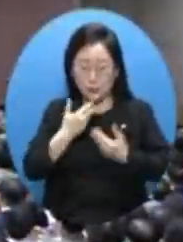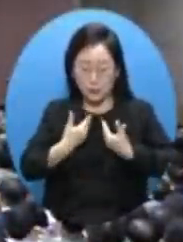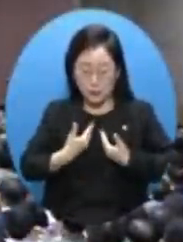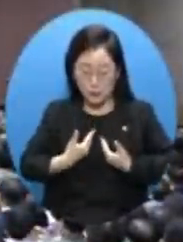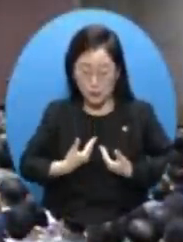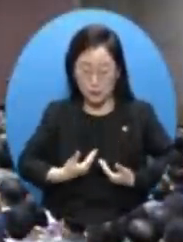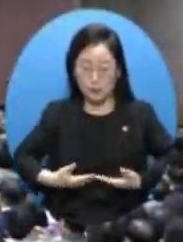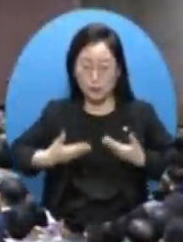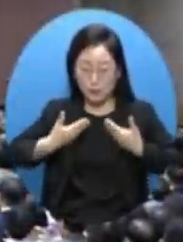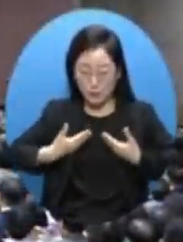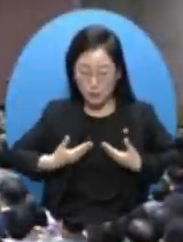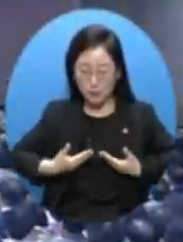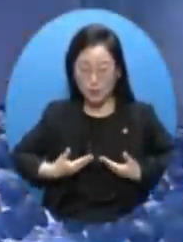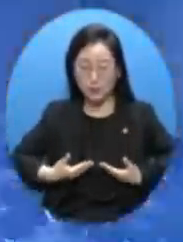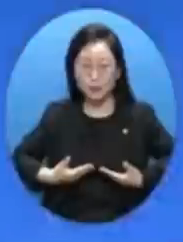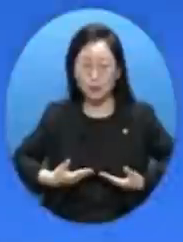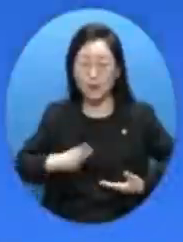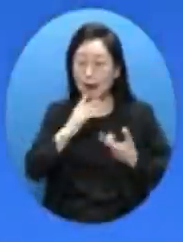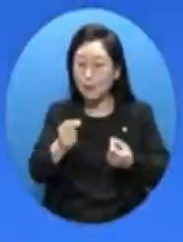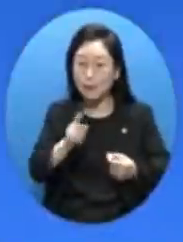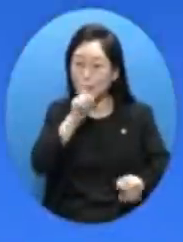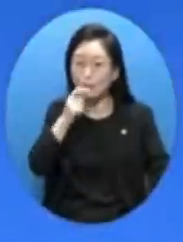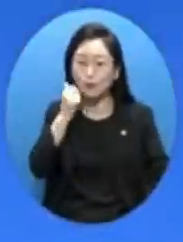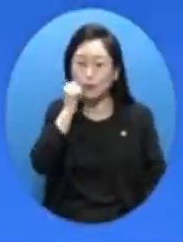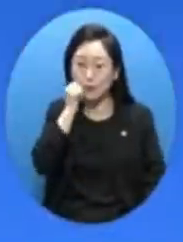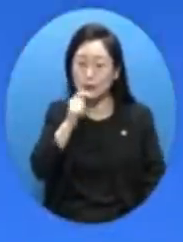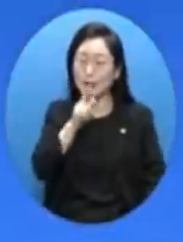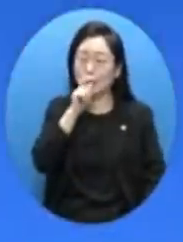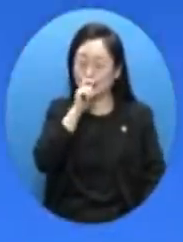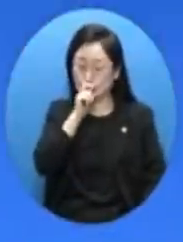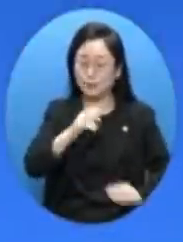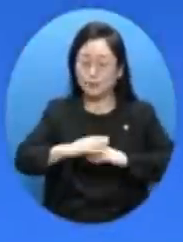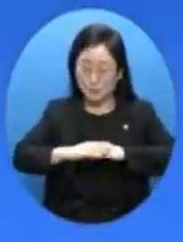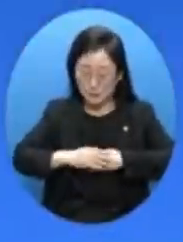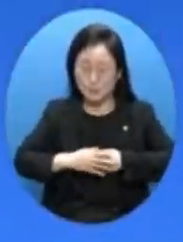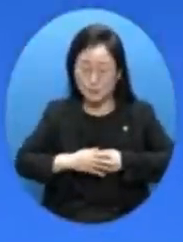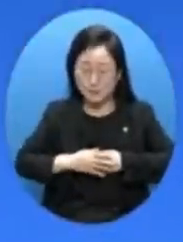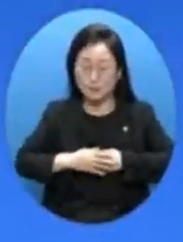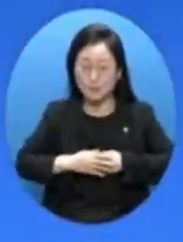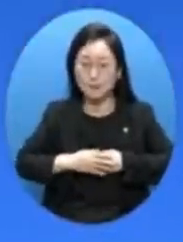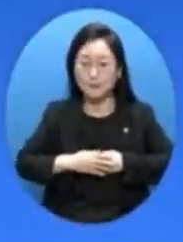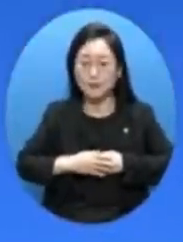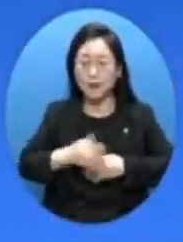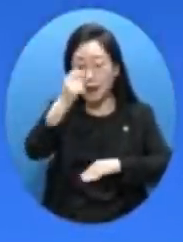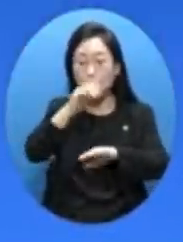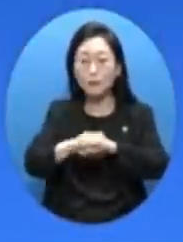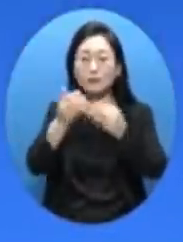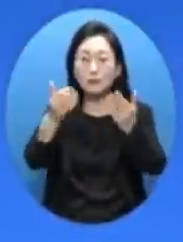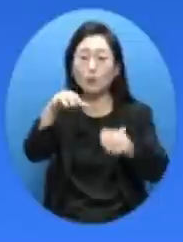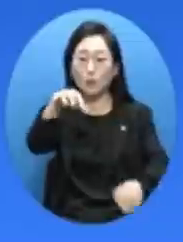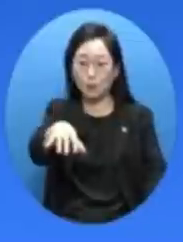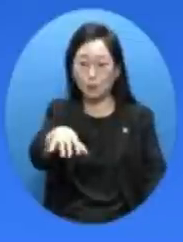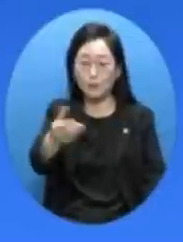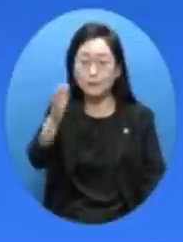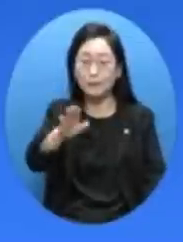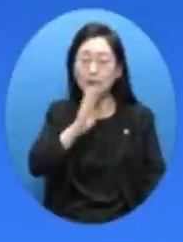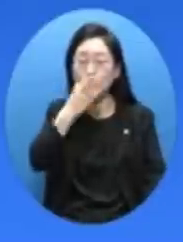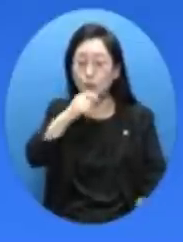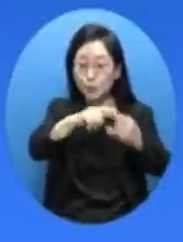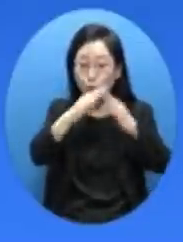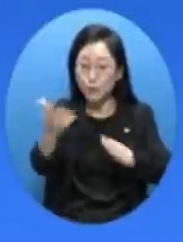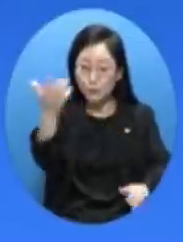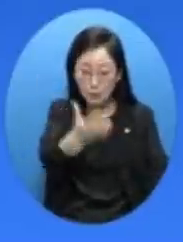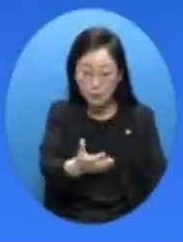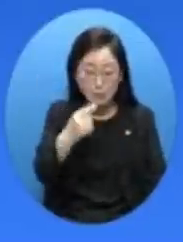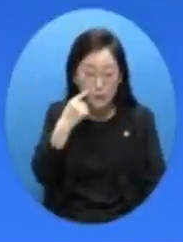되도록 조용하게 아멘도 못하고 그냥 입 꼭 다물고 가만히 숨죽이고 있어야만 됐습니다. 그런데 순복음교회 들어오니까 이게